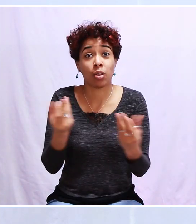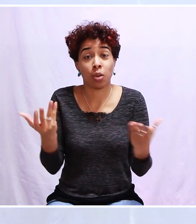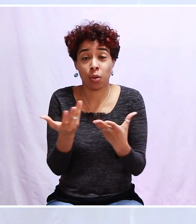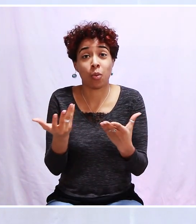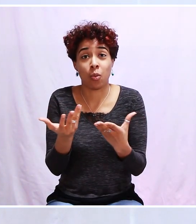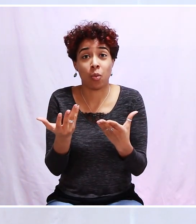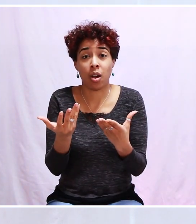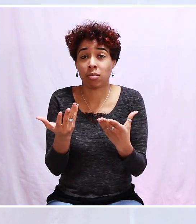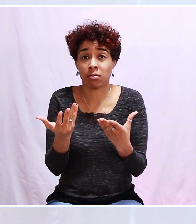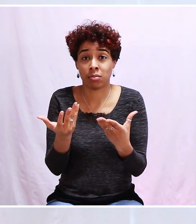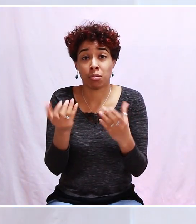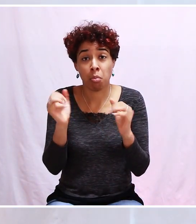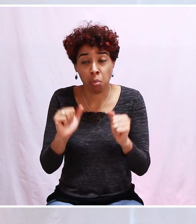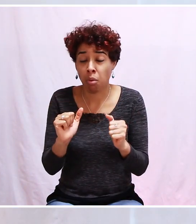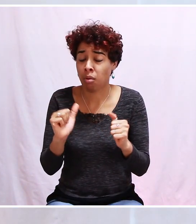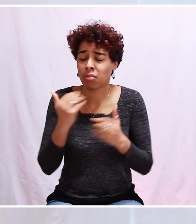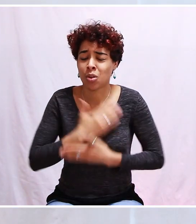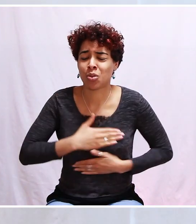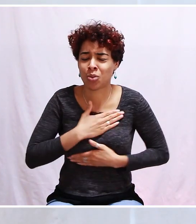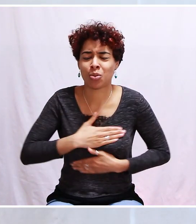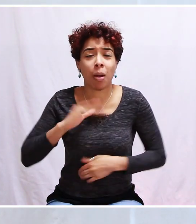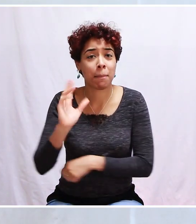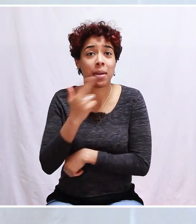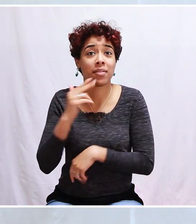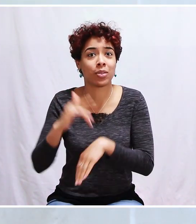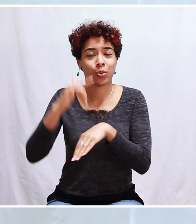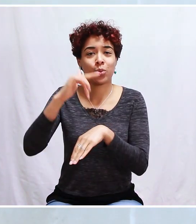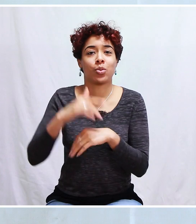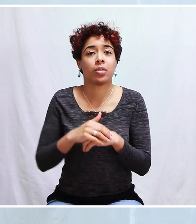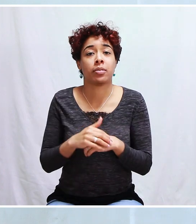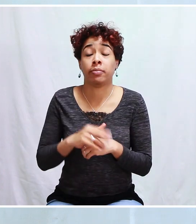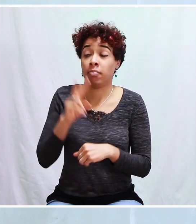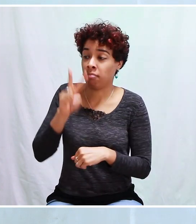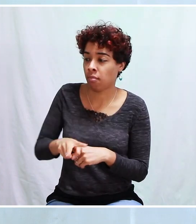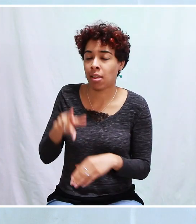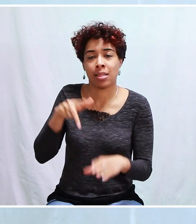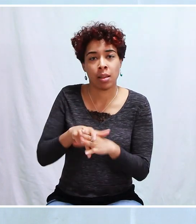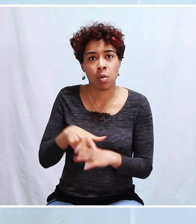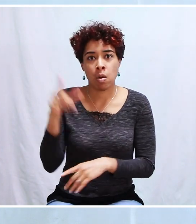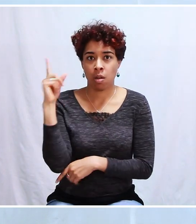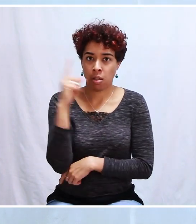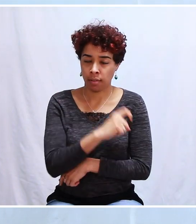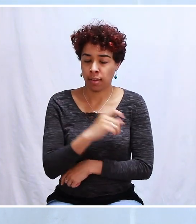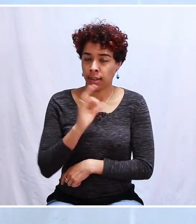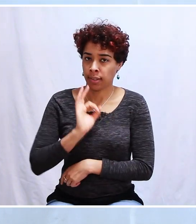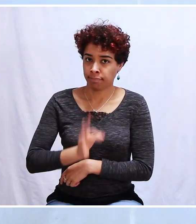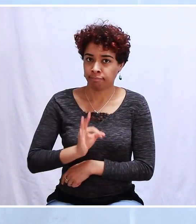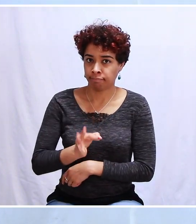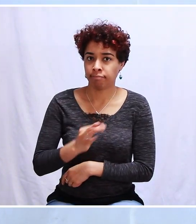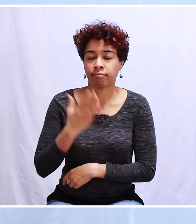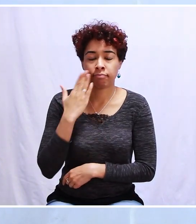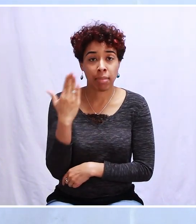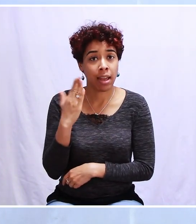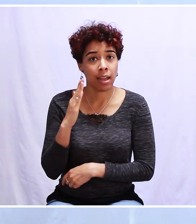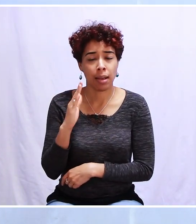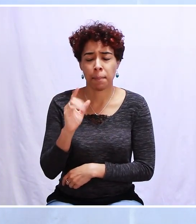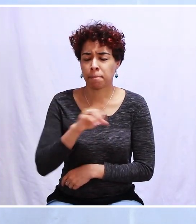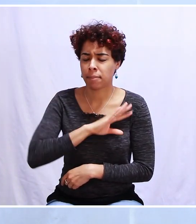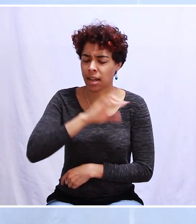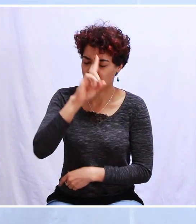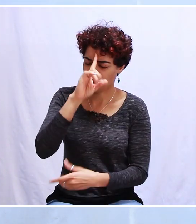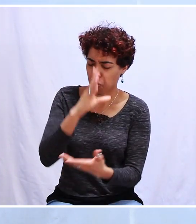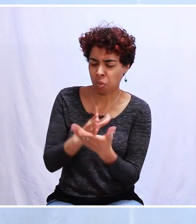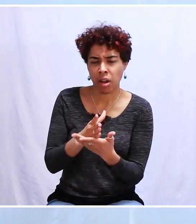quoi? À la joie parfaite. Au début, c'est dur, c'est compliqué, mais quand on marche par la foi